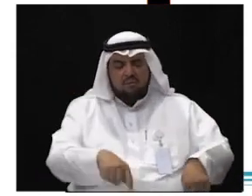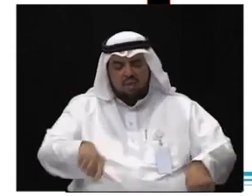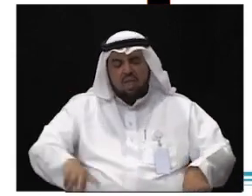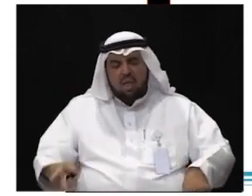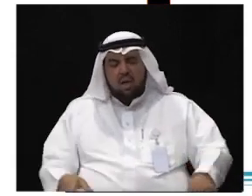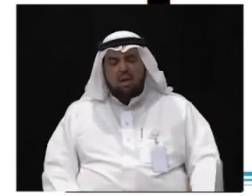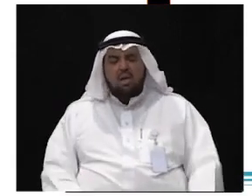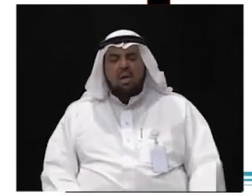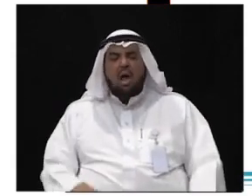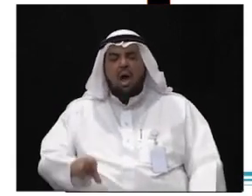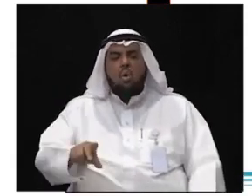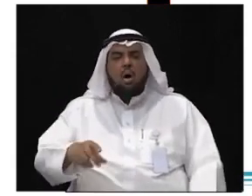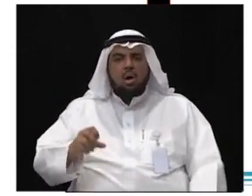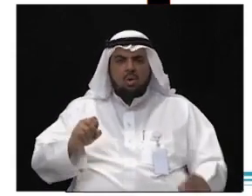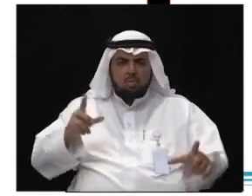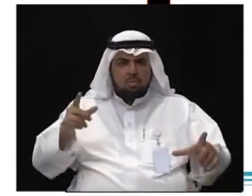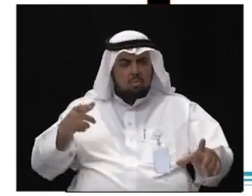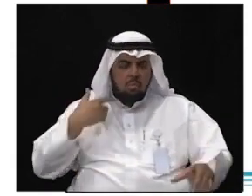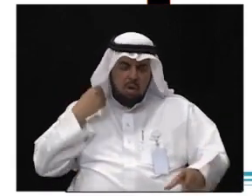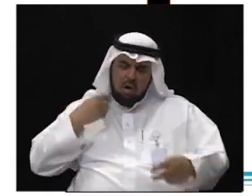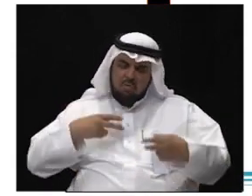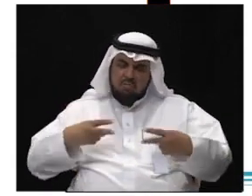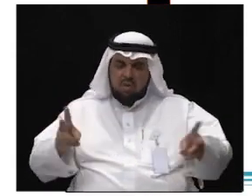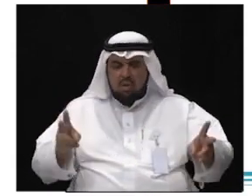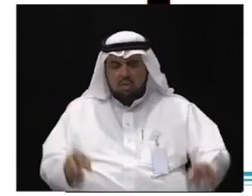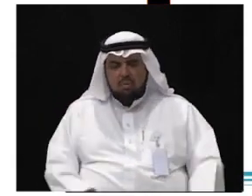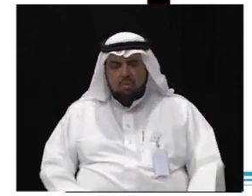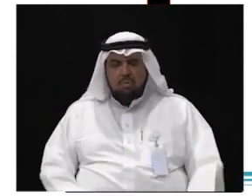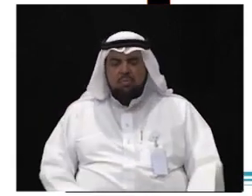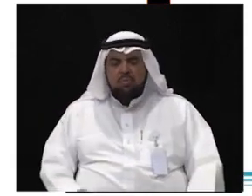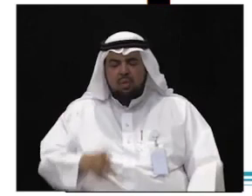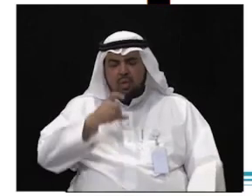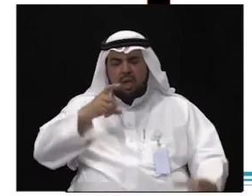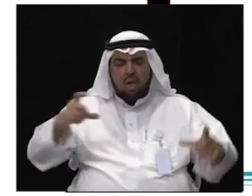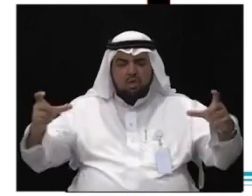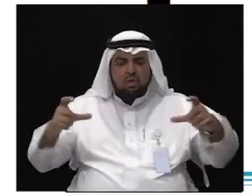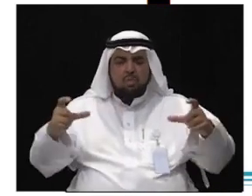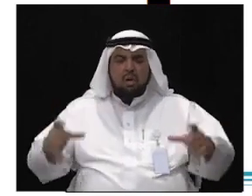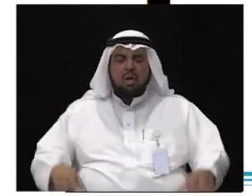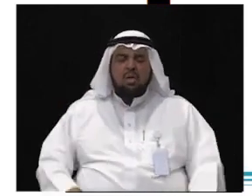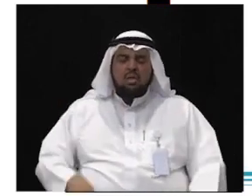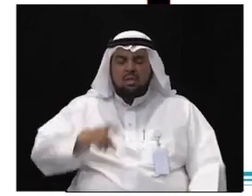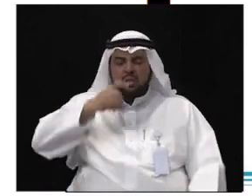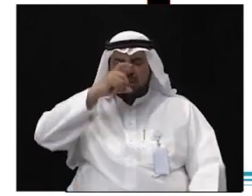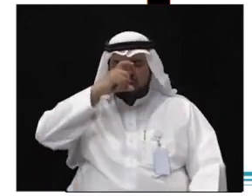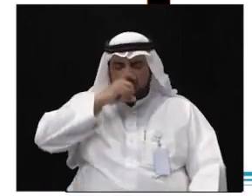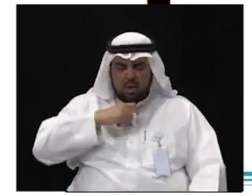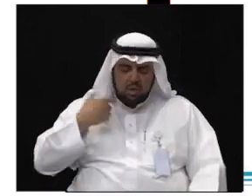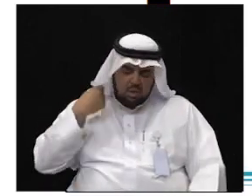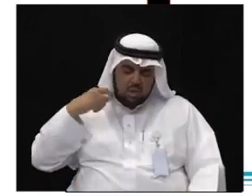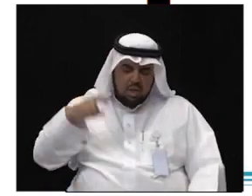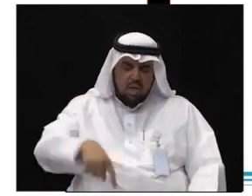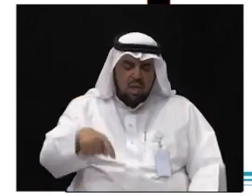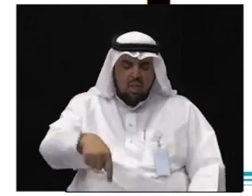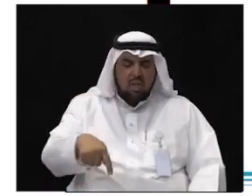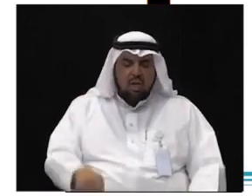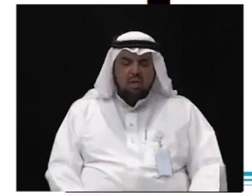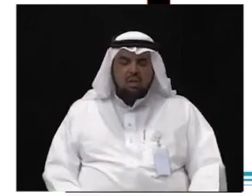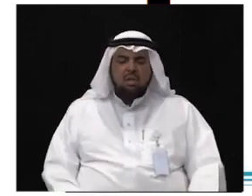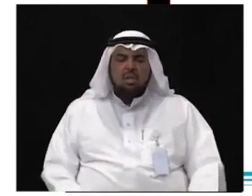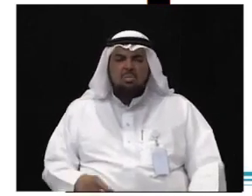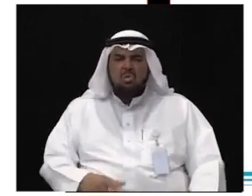كان يقظا مستعدا فأجاب، إن الجملة الشرطية if ستكون